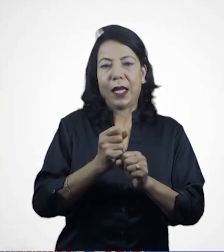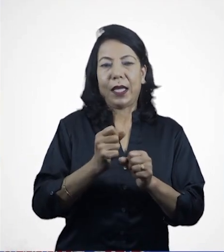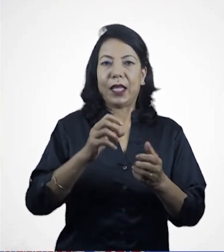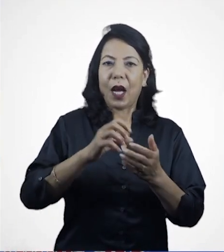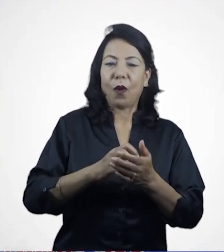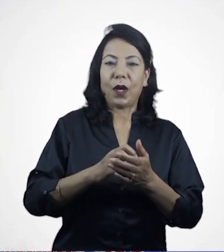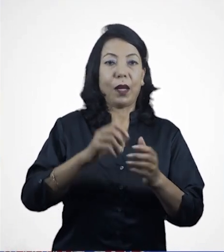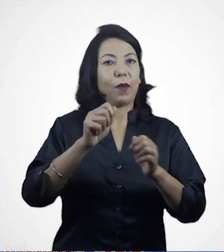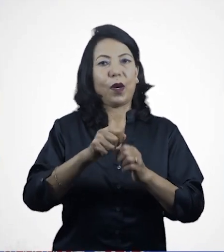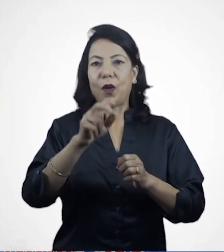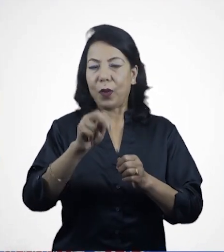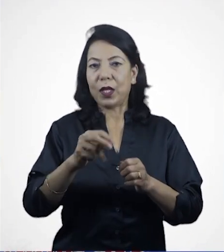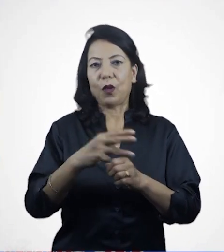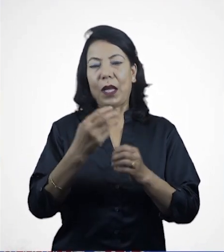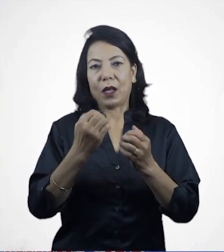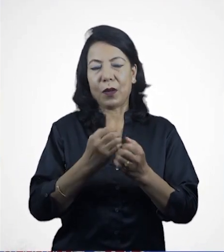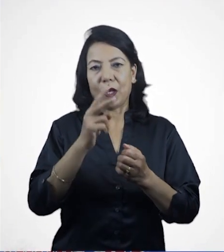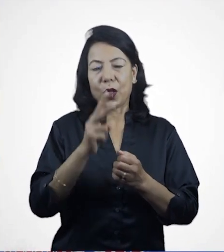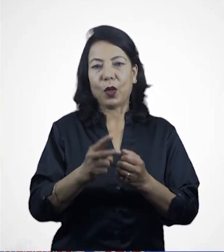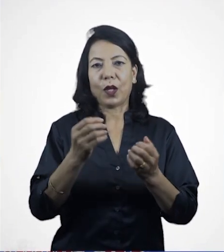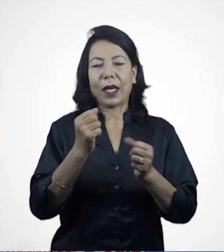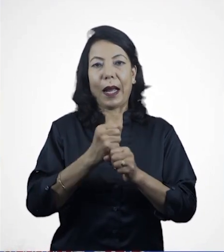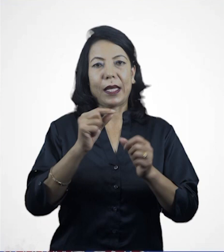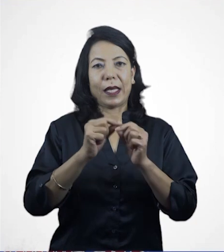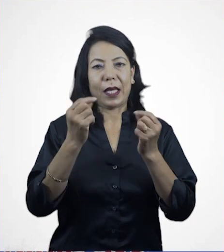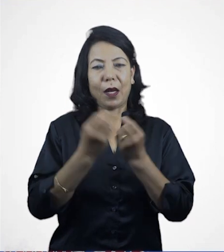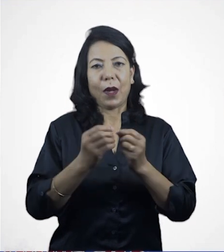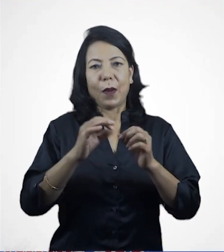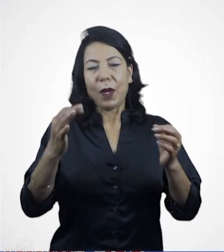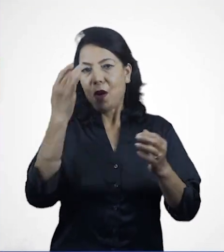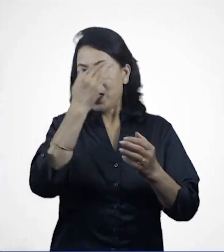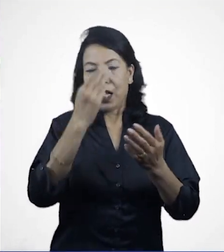क्रियेट करने पर्शा, कारी थफल मां चाहिए बीविन